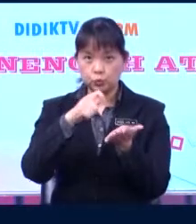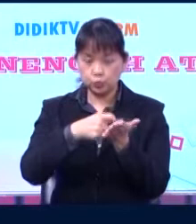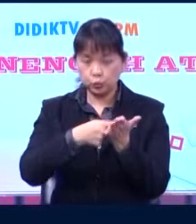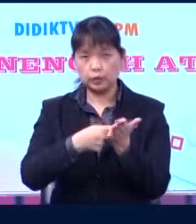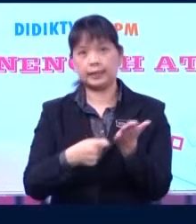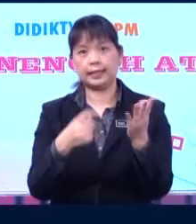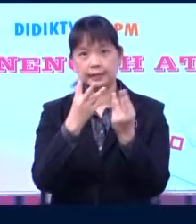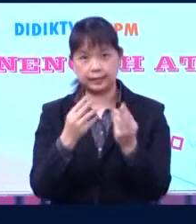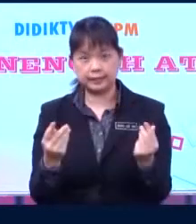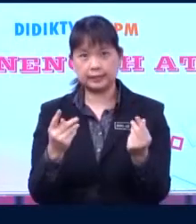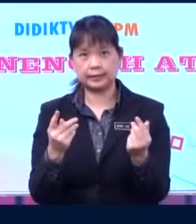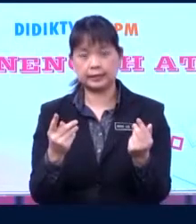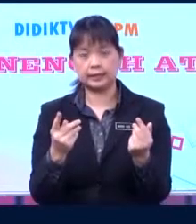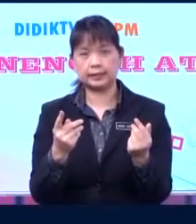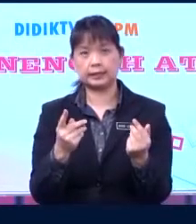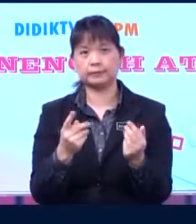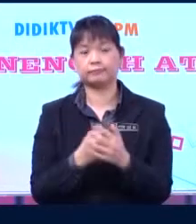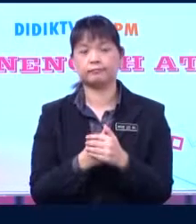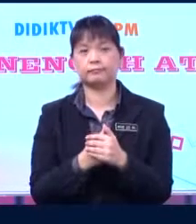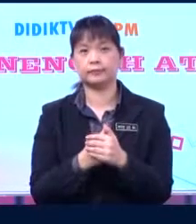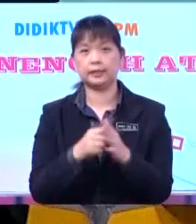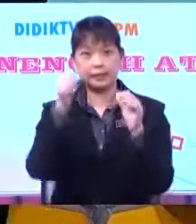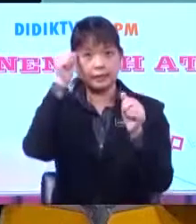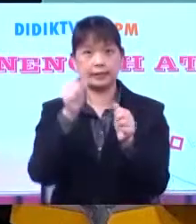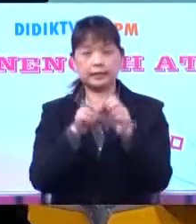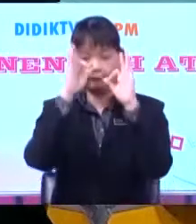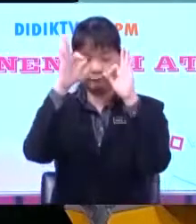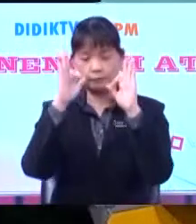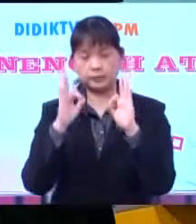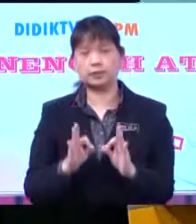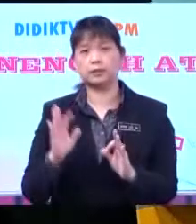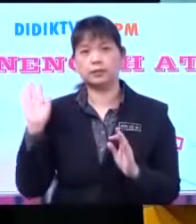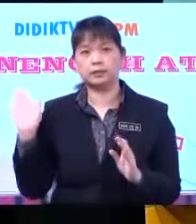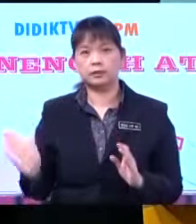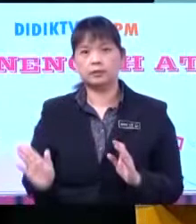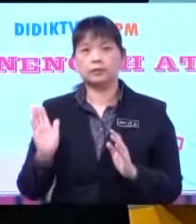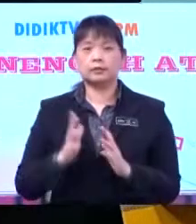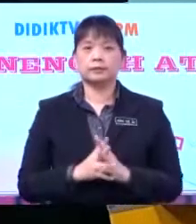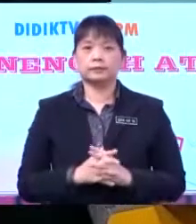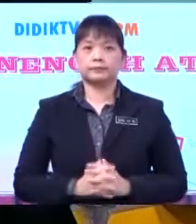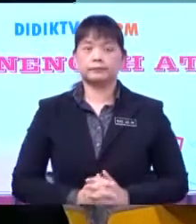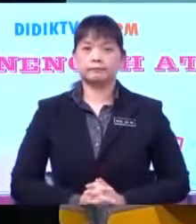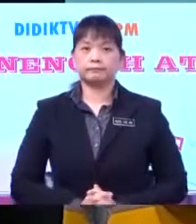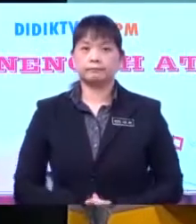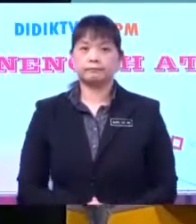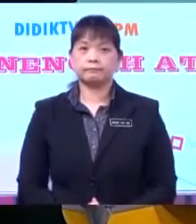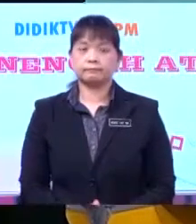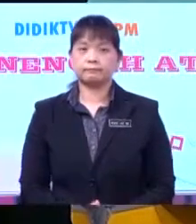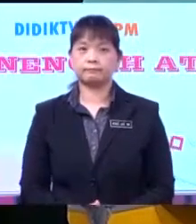darat dengan nilai tahunan untuk pintu dan luas tanah untuk ceritanya Oke